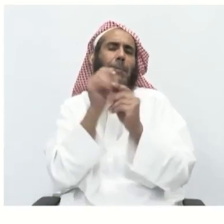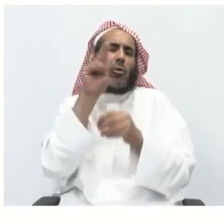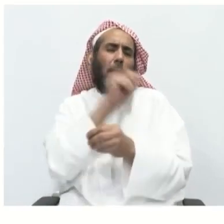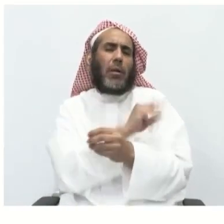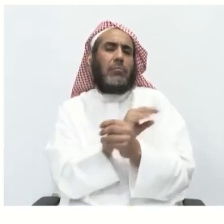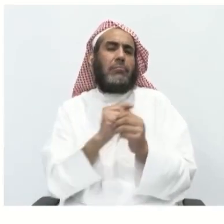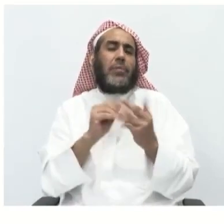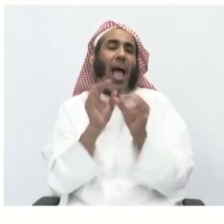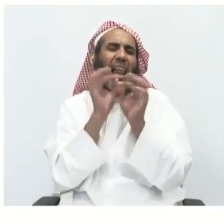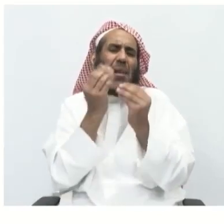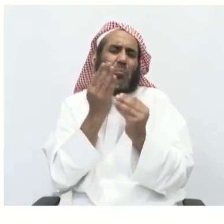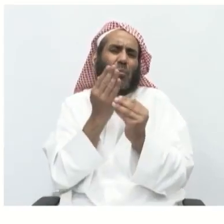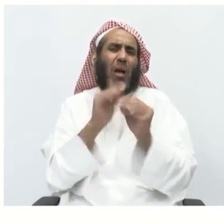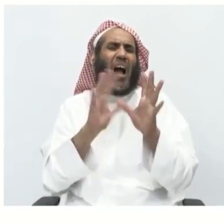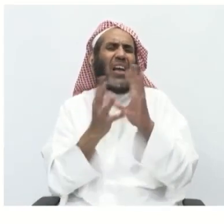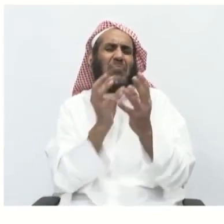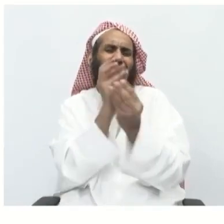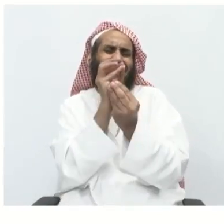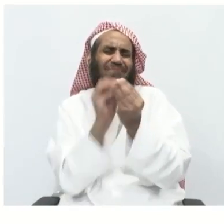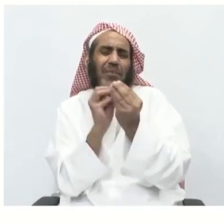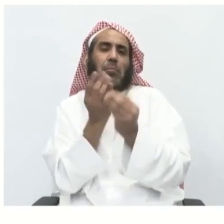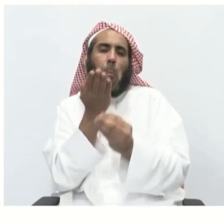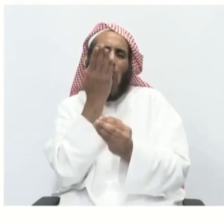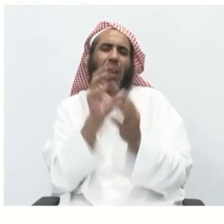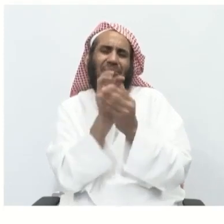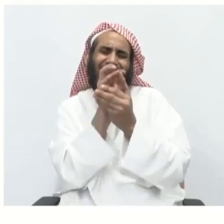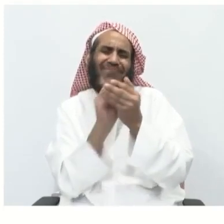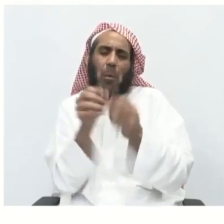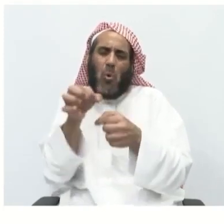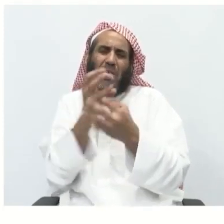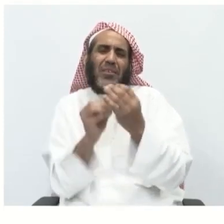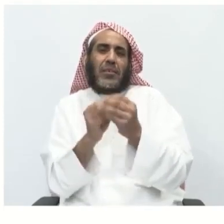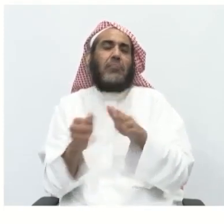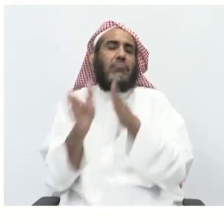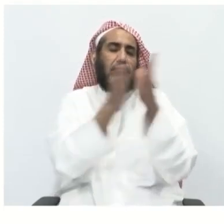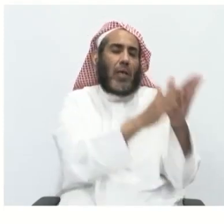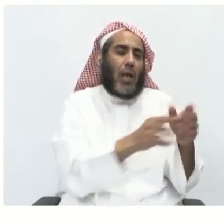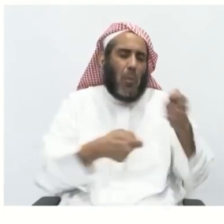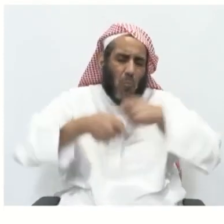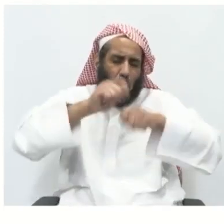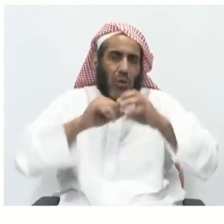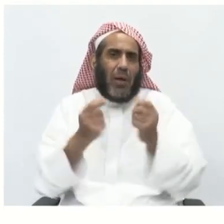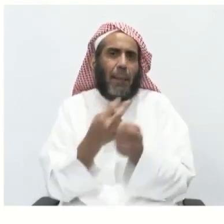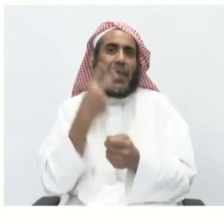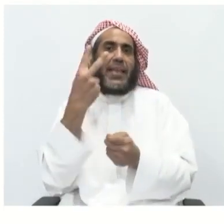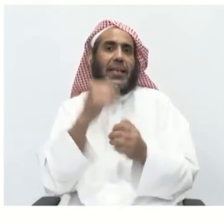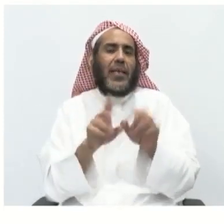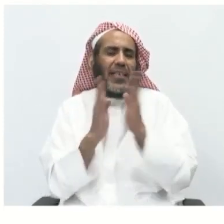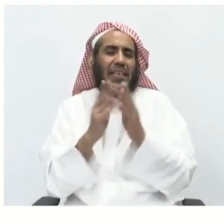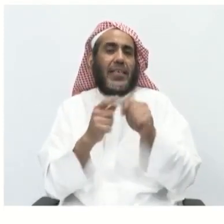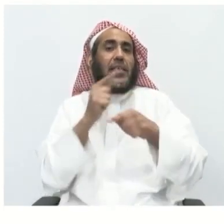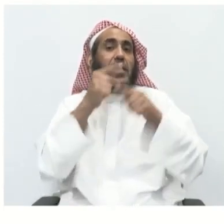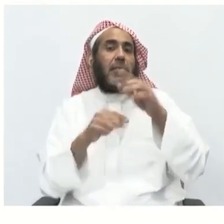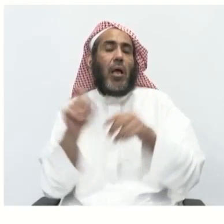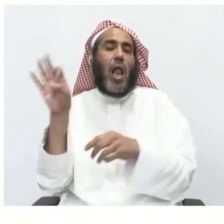كبريتات المغنيسيوم المتميزه قد تمتص الماء ننتقل الان الى مختبر كيمياء اثنين تحديد النسبه